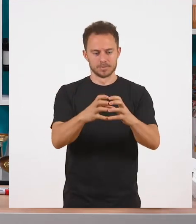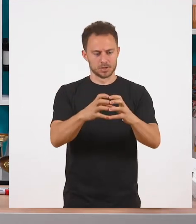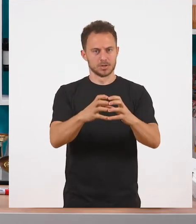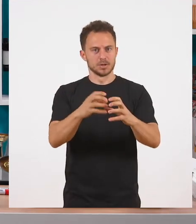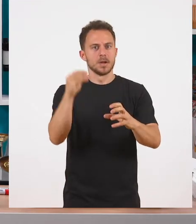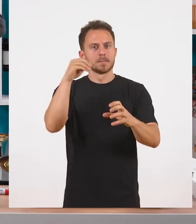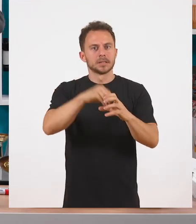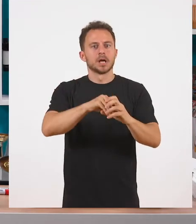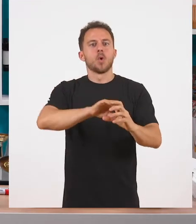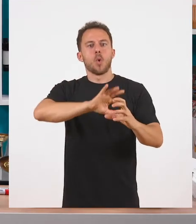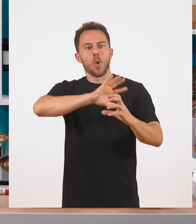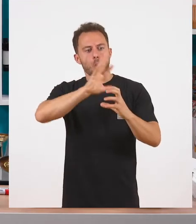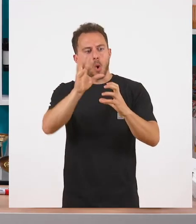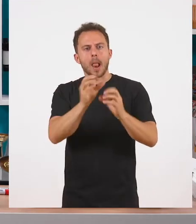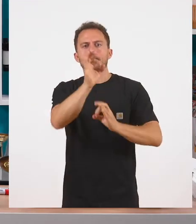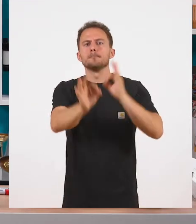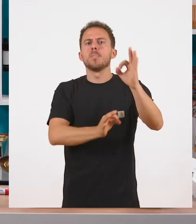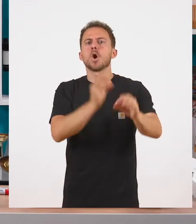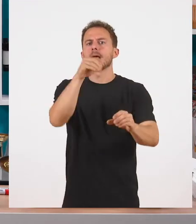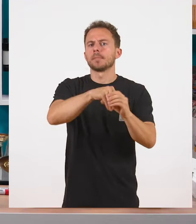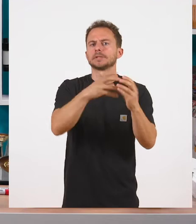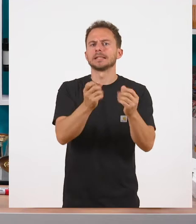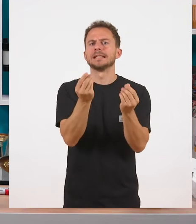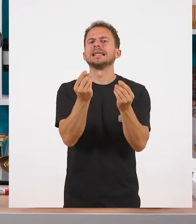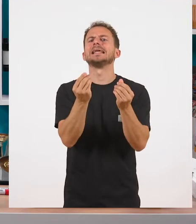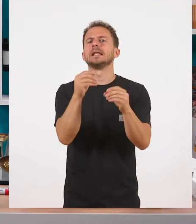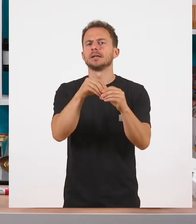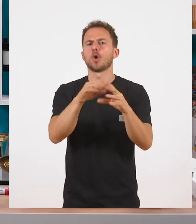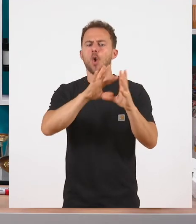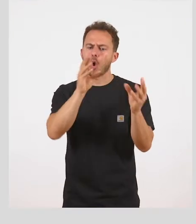το άθροισμα της μάζας των μορίων του. Δεν το ξεχνάμε αυτό.